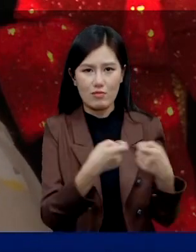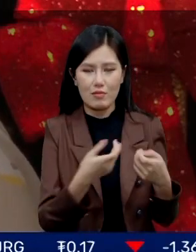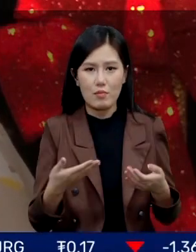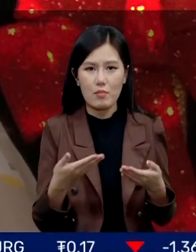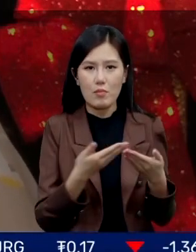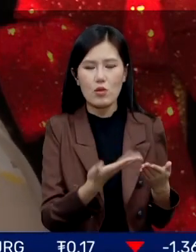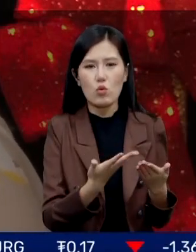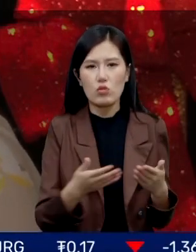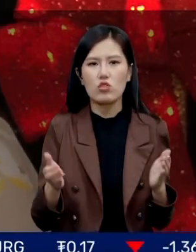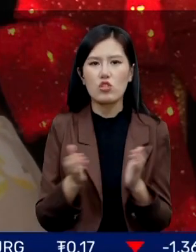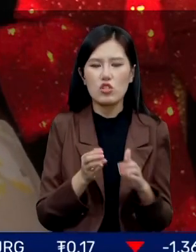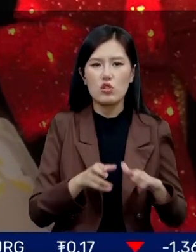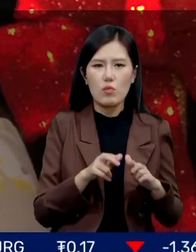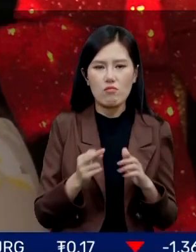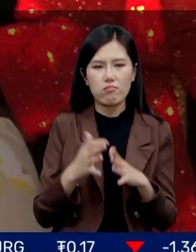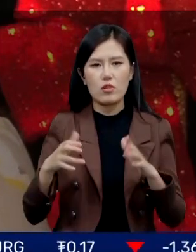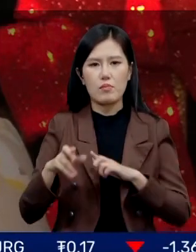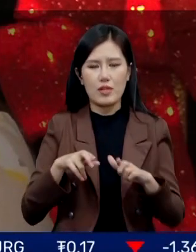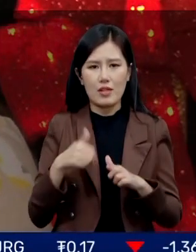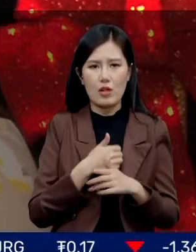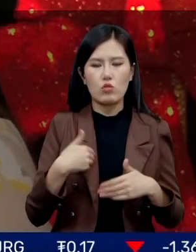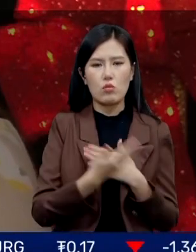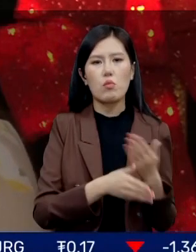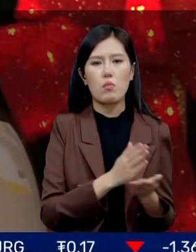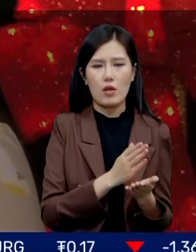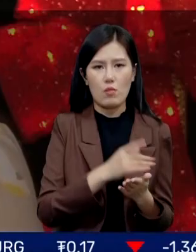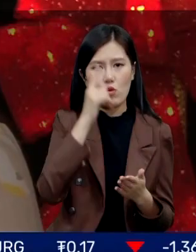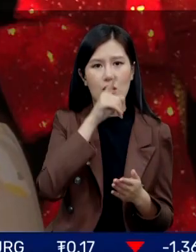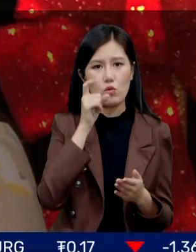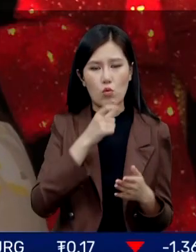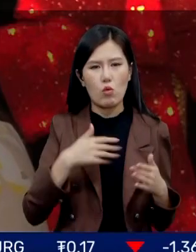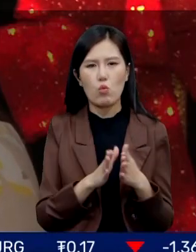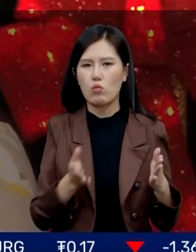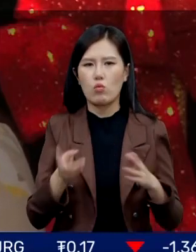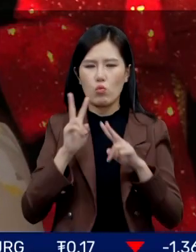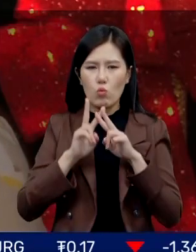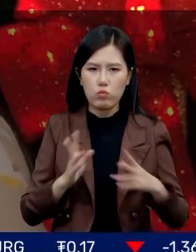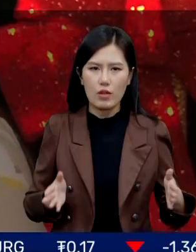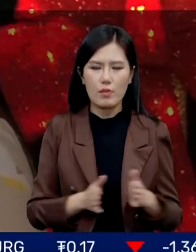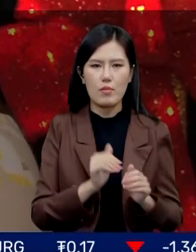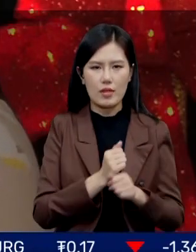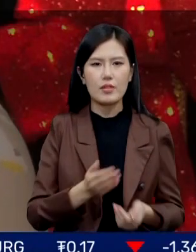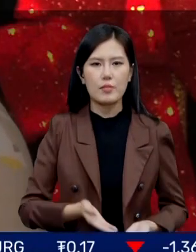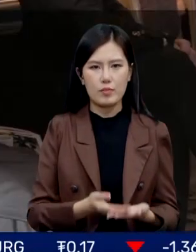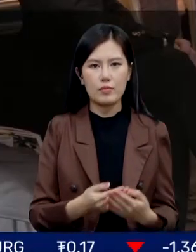дэмжих төсөл хөтөлбөрийг хэрэгжүүлж байгаа. Монгол залуустай цаашдаж тэр хамтран ажиллан тэмцээр олно.